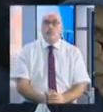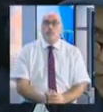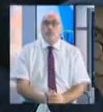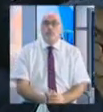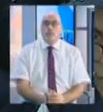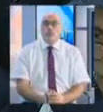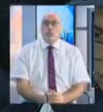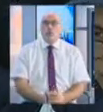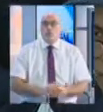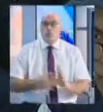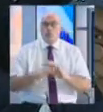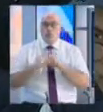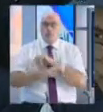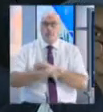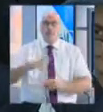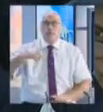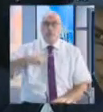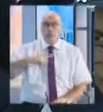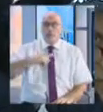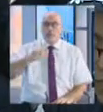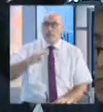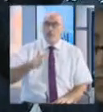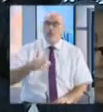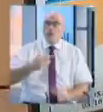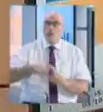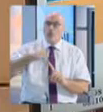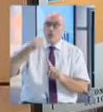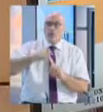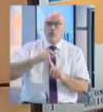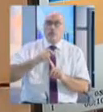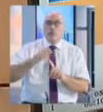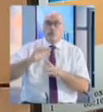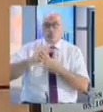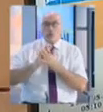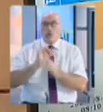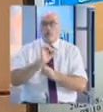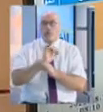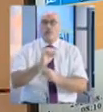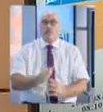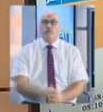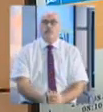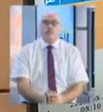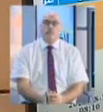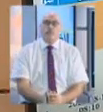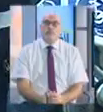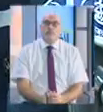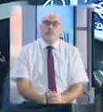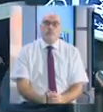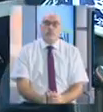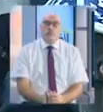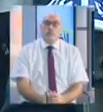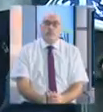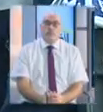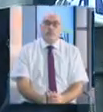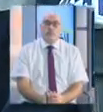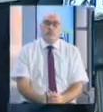القطاعات تتكاثف وتكثف جهودها من أجل القضاء على هذه الكوارث. بداية عملية الإحصاء ابتداء من